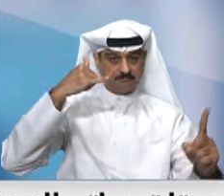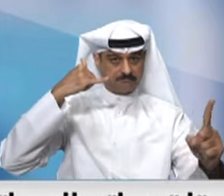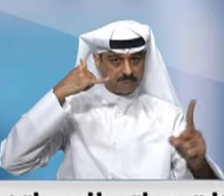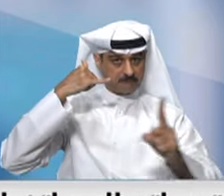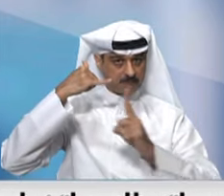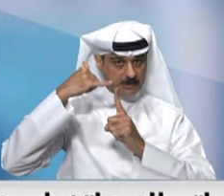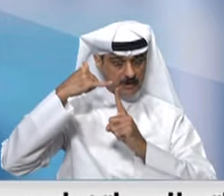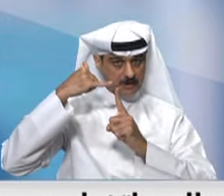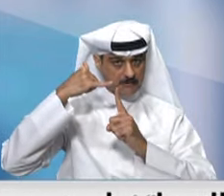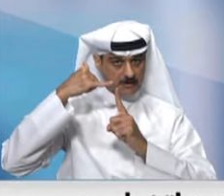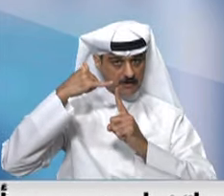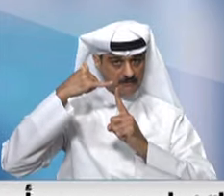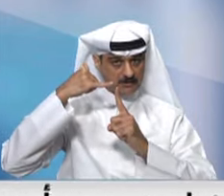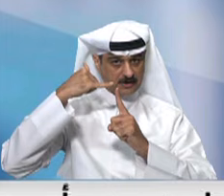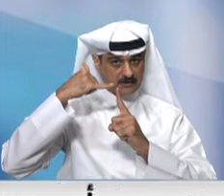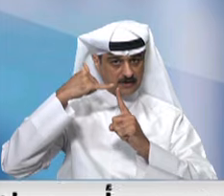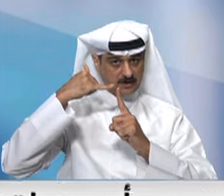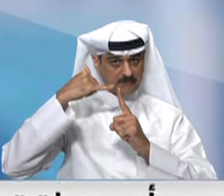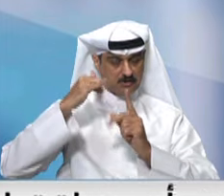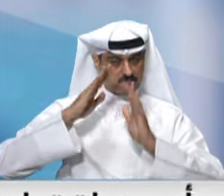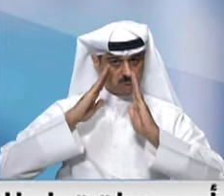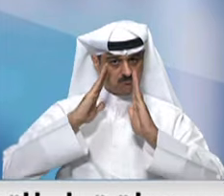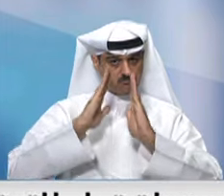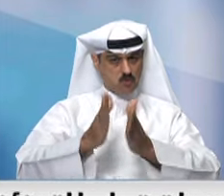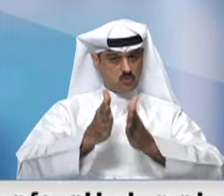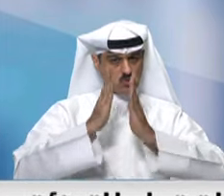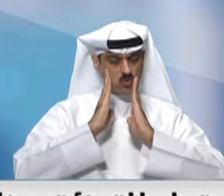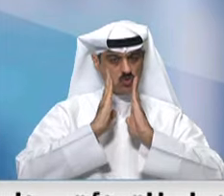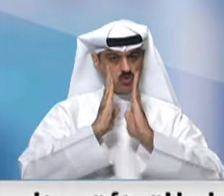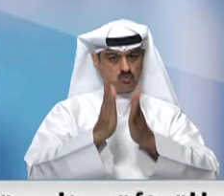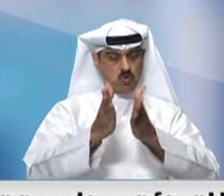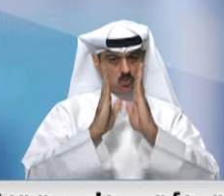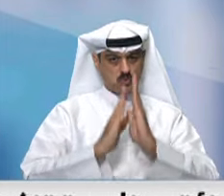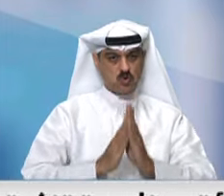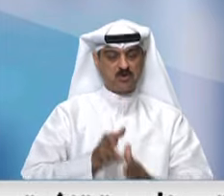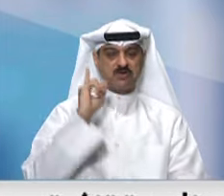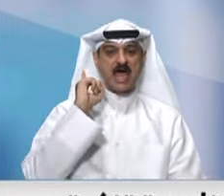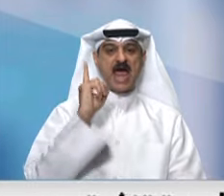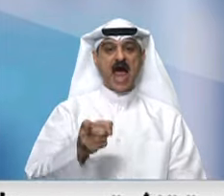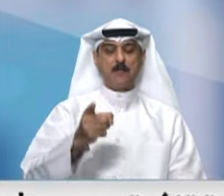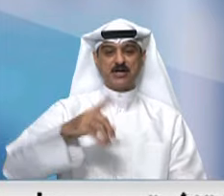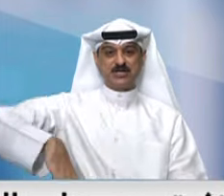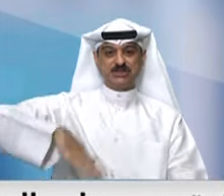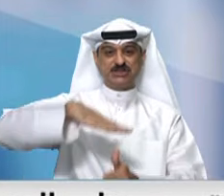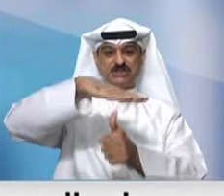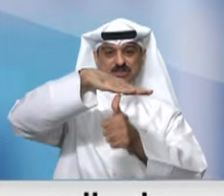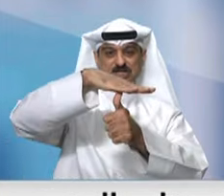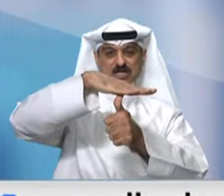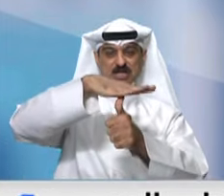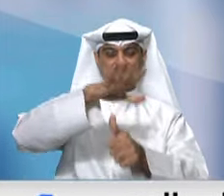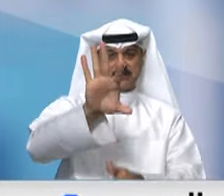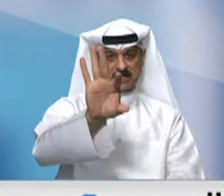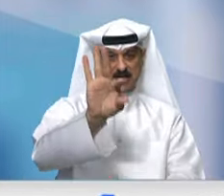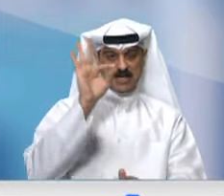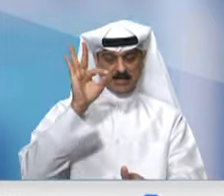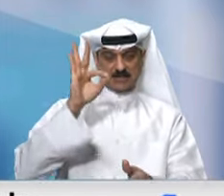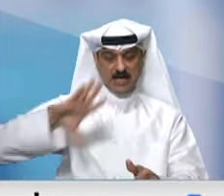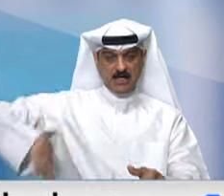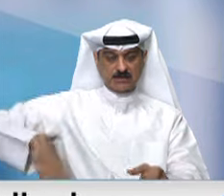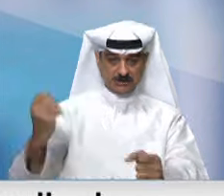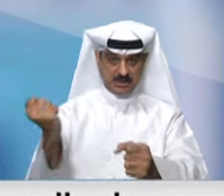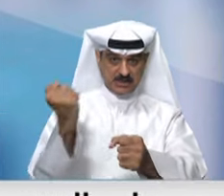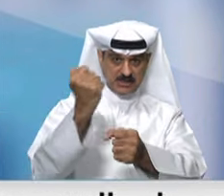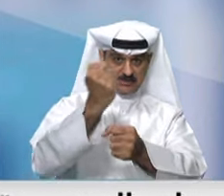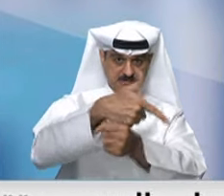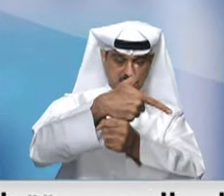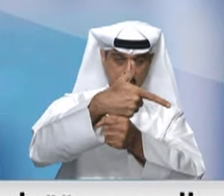عبر سموه خلاله عن بالغ تهانيه بمناسبه صدور الامر الاميري بتسك سمو الشيخ صباح خالد